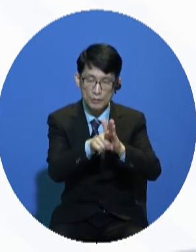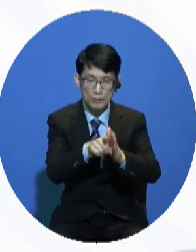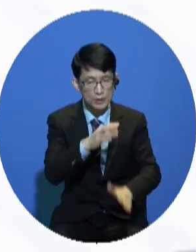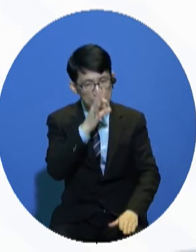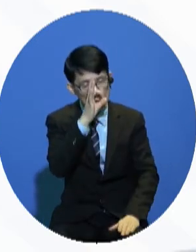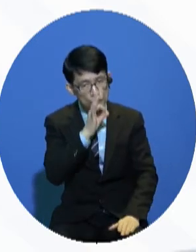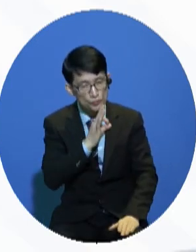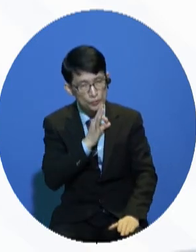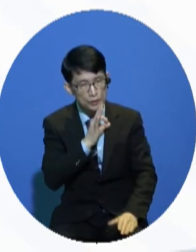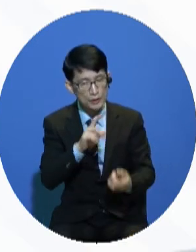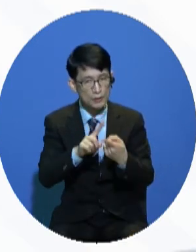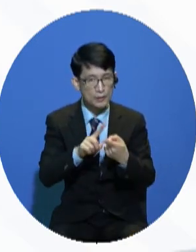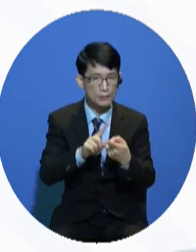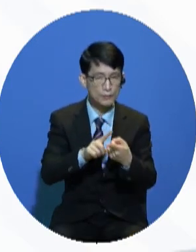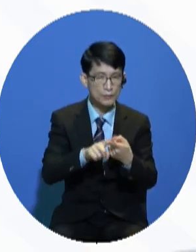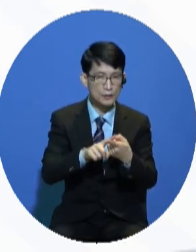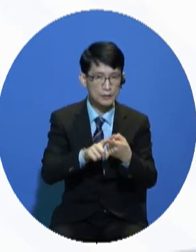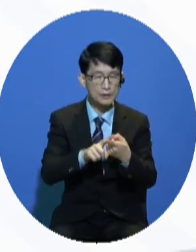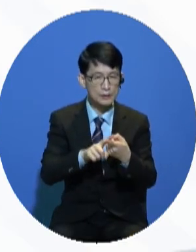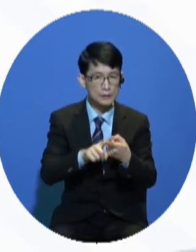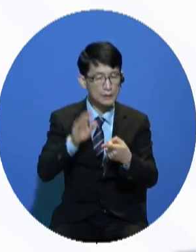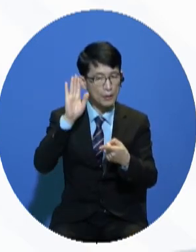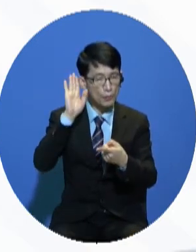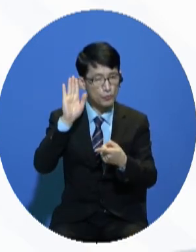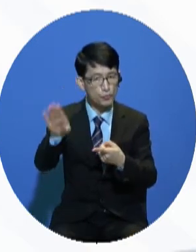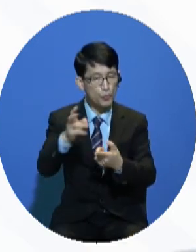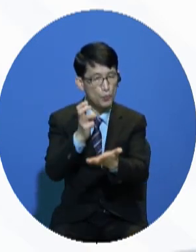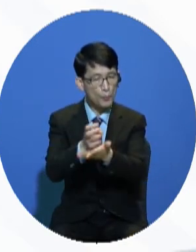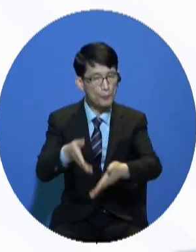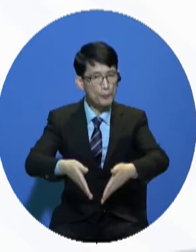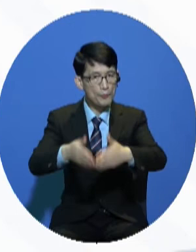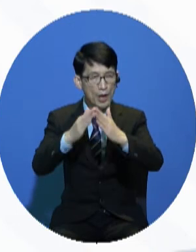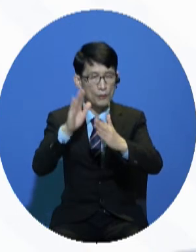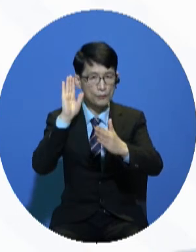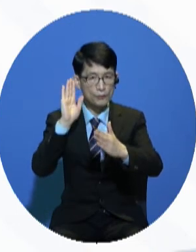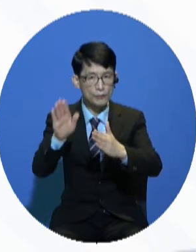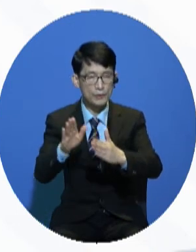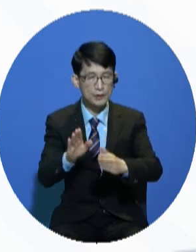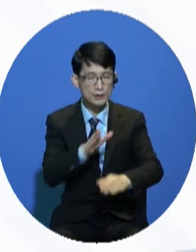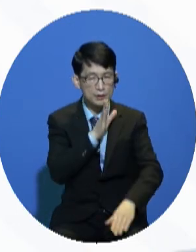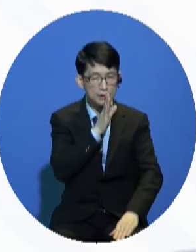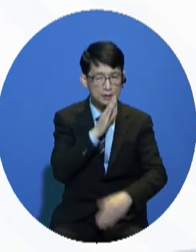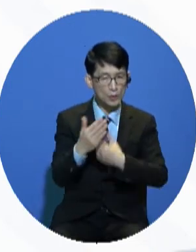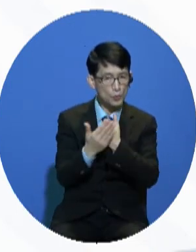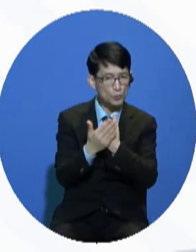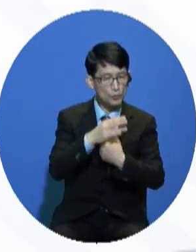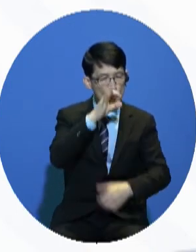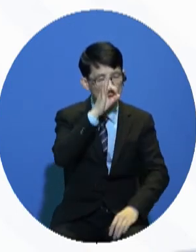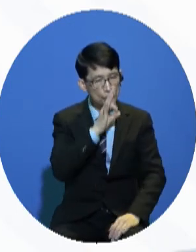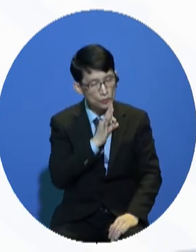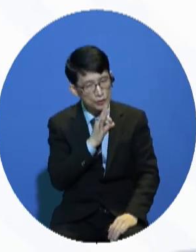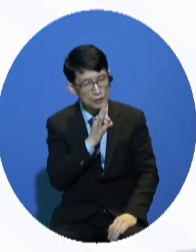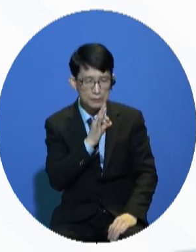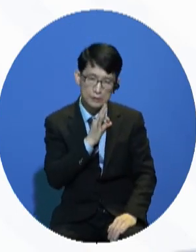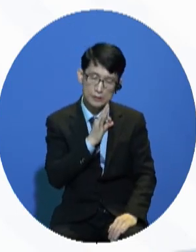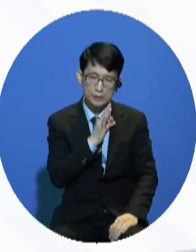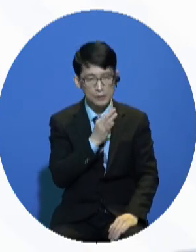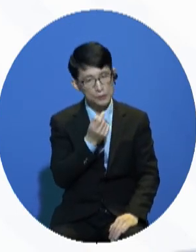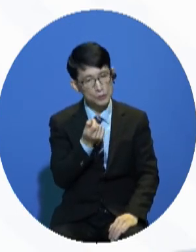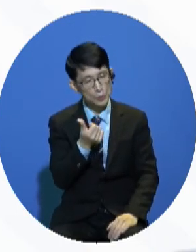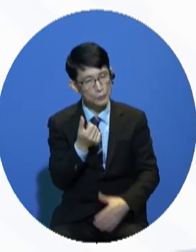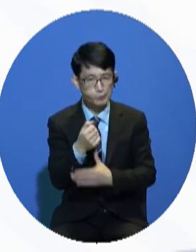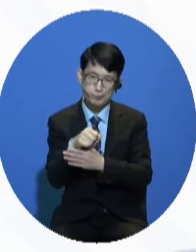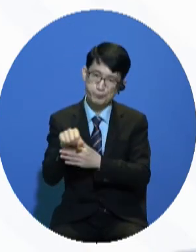실효성, 법률이 나중에 제정되고 나서 실효성 문제를 검토했을 때는 너무 많은 내용을 담지 않았느냐, 이렇게